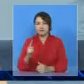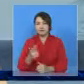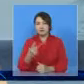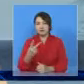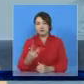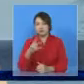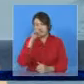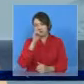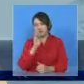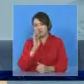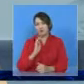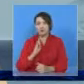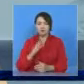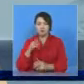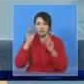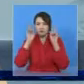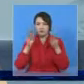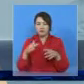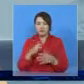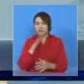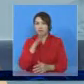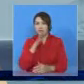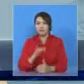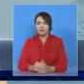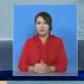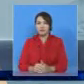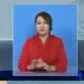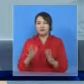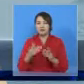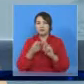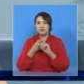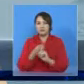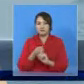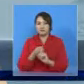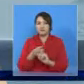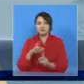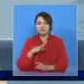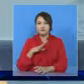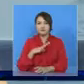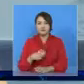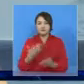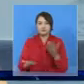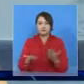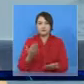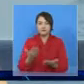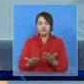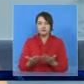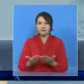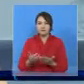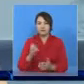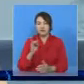ай, мүмкін екі айға созылып кетуі мүмкін. Бұл енді жалпы эпид ситуацияға байланысты болады. Егер де